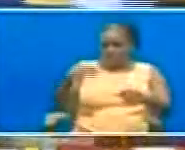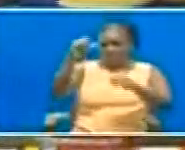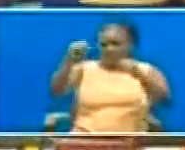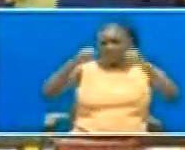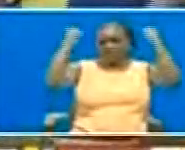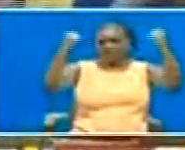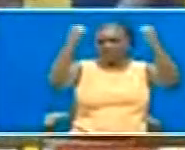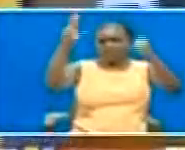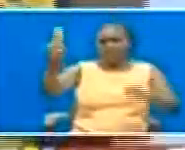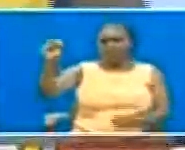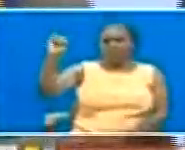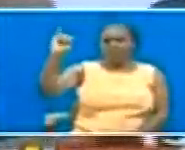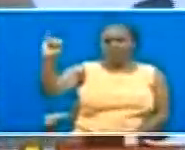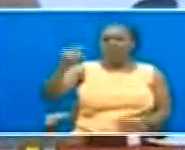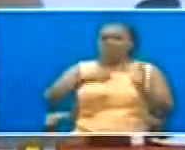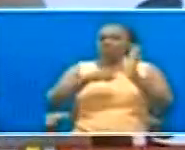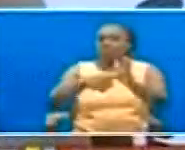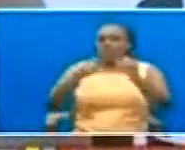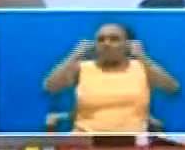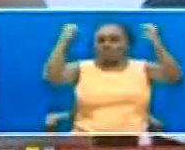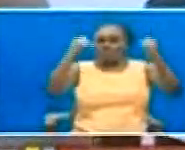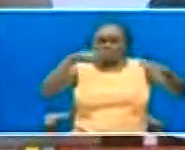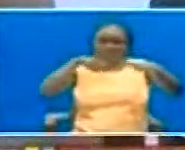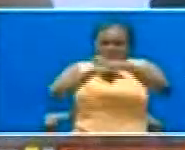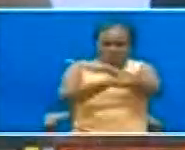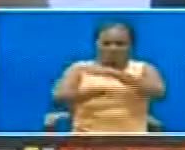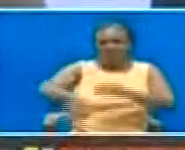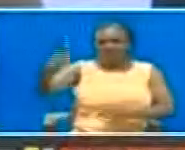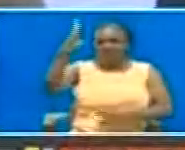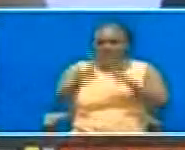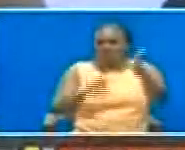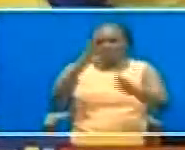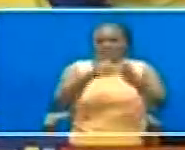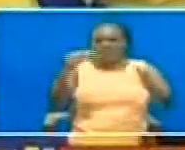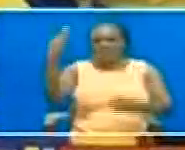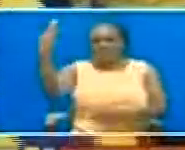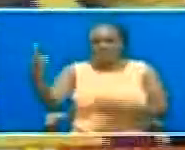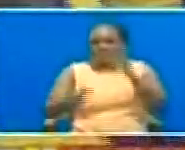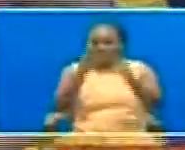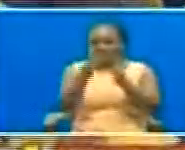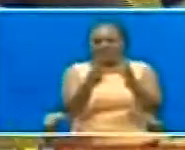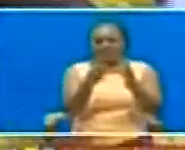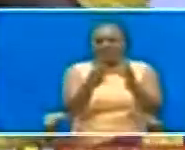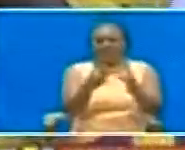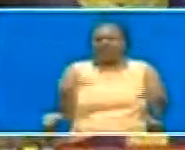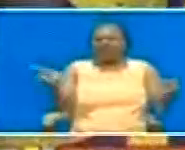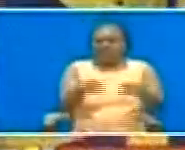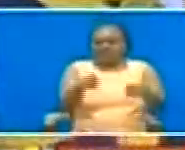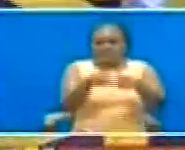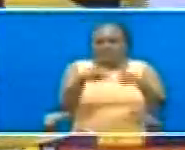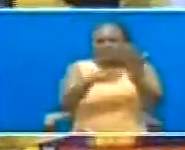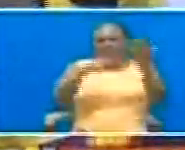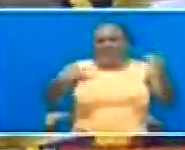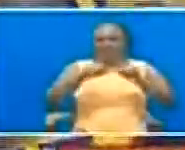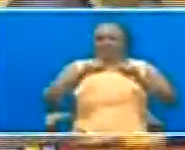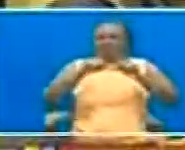watetezi chuo cha USIU walidhirisha ubabe wao baada ya kulaza Strathmore alama 44 kwa 33. Flames waliwazidi maarifa wapinzani